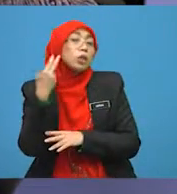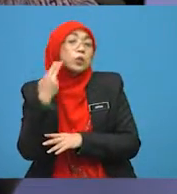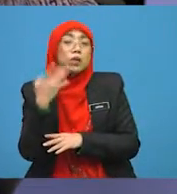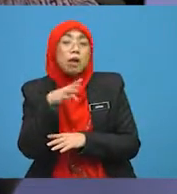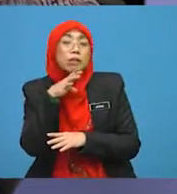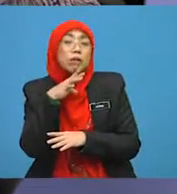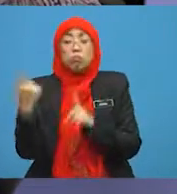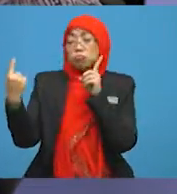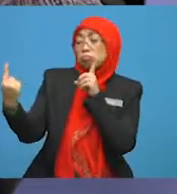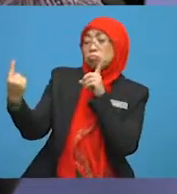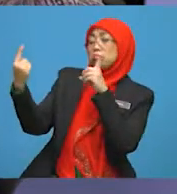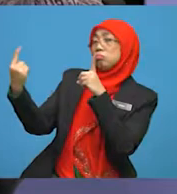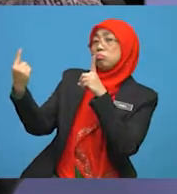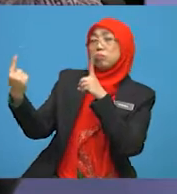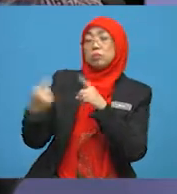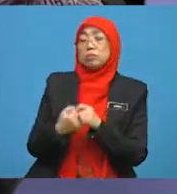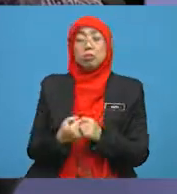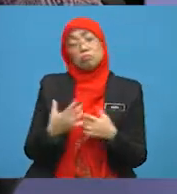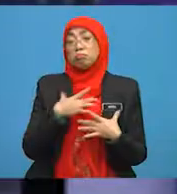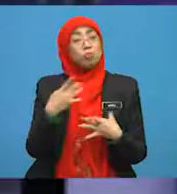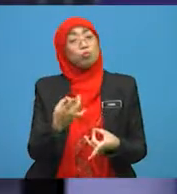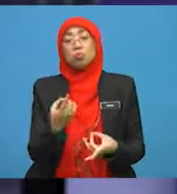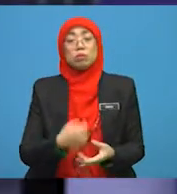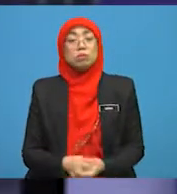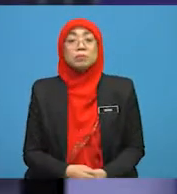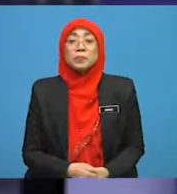Zikri yang belajar, tapi saya pun sama.